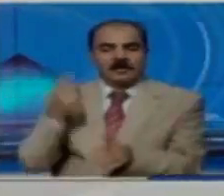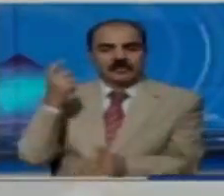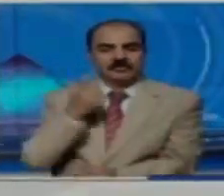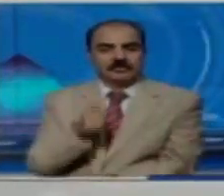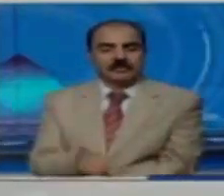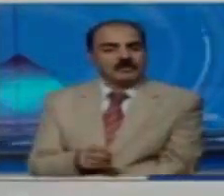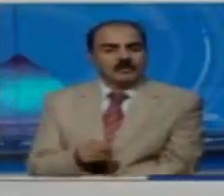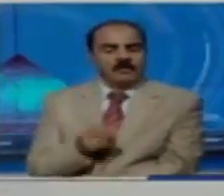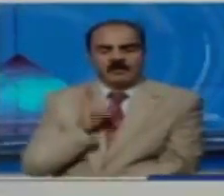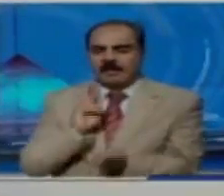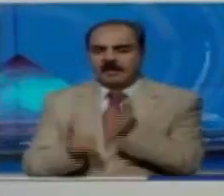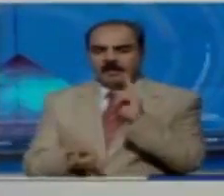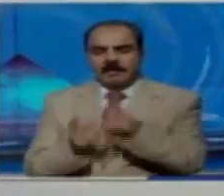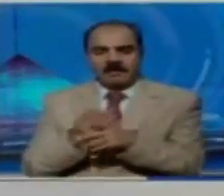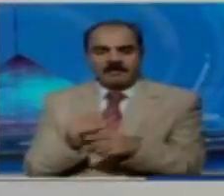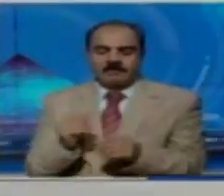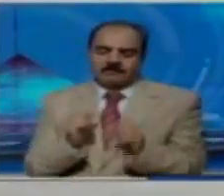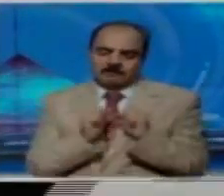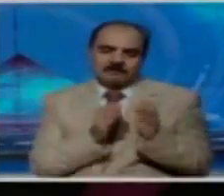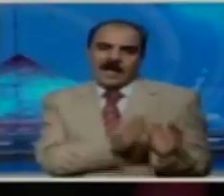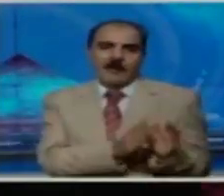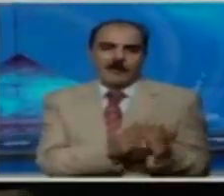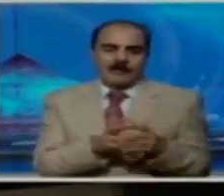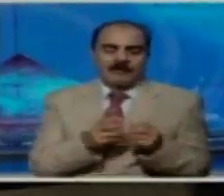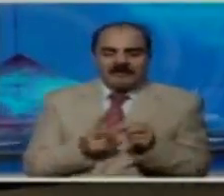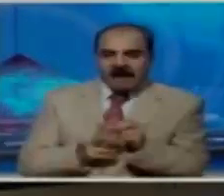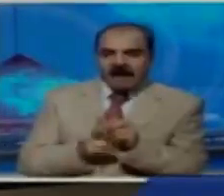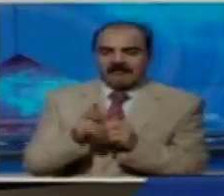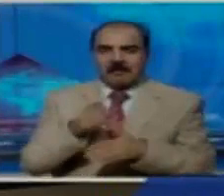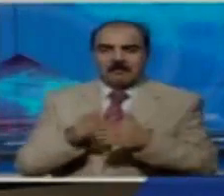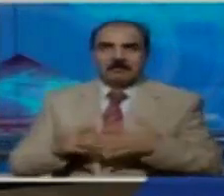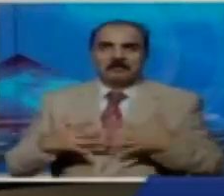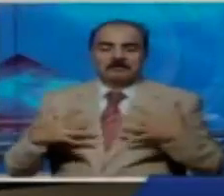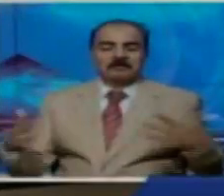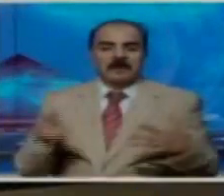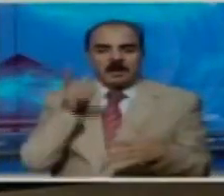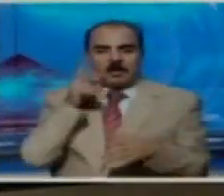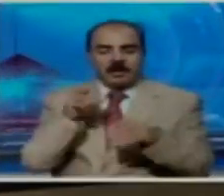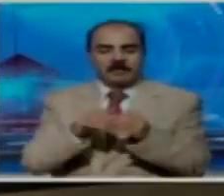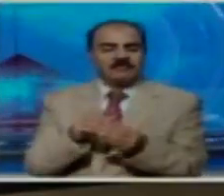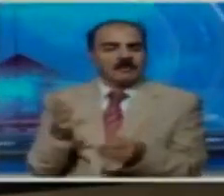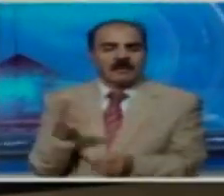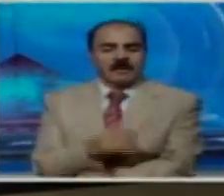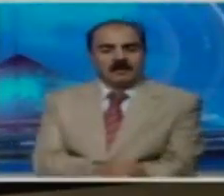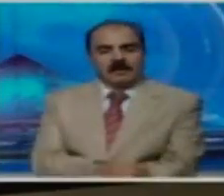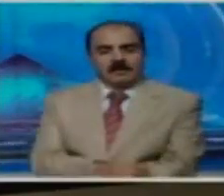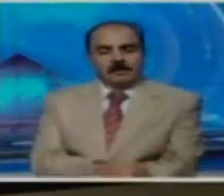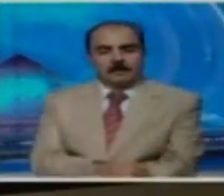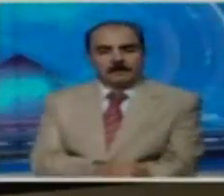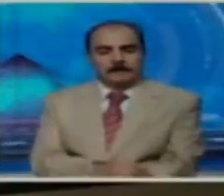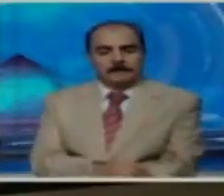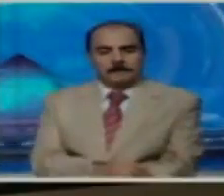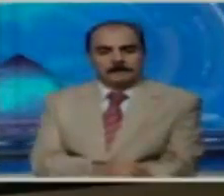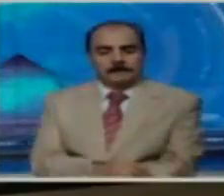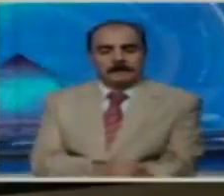النهاردة بتحتفل باحتفالية خاصة جدا وهو افتتاح المبنى. الحقيقة أن الكلية بدأت الدراسة فيها بعد